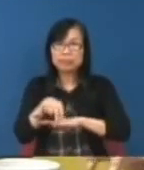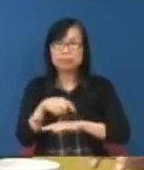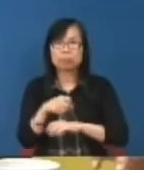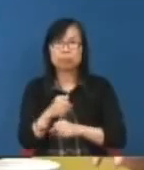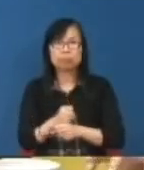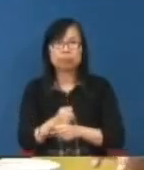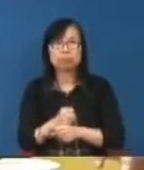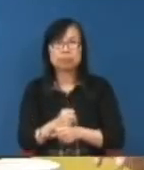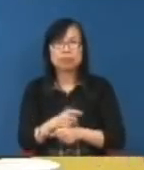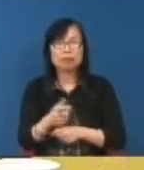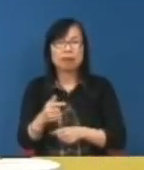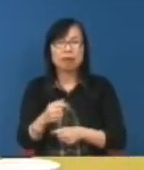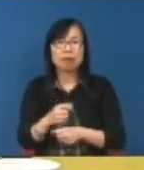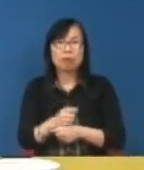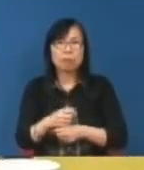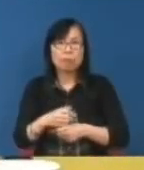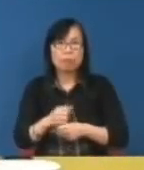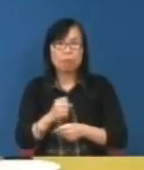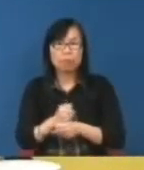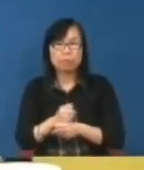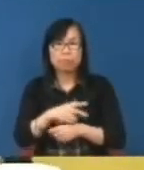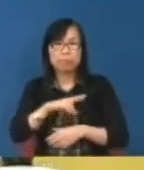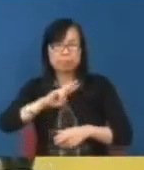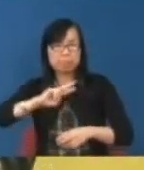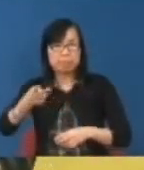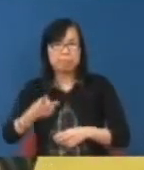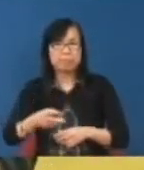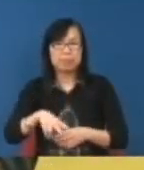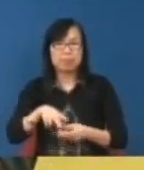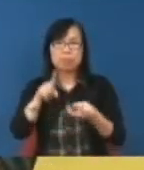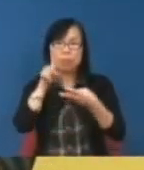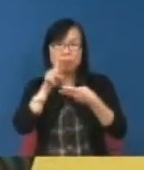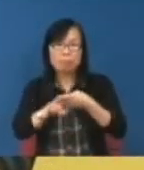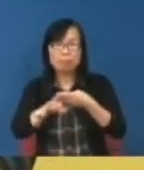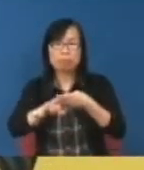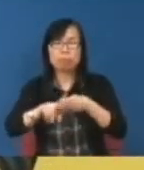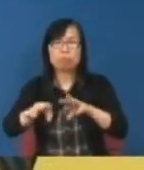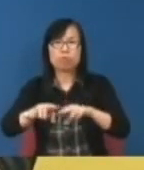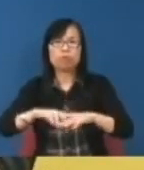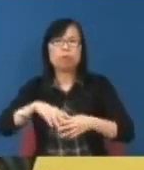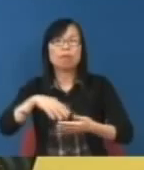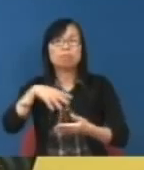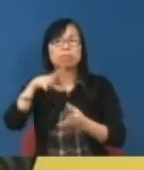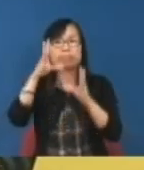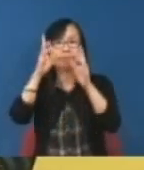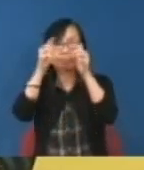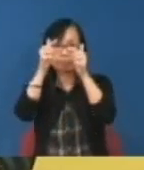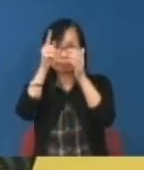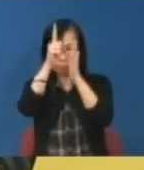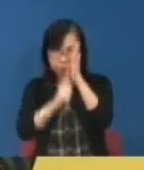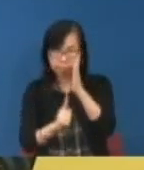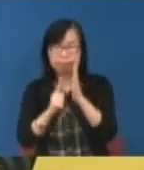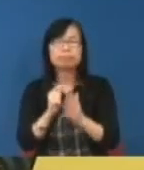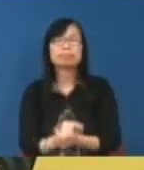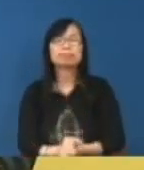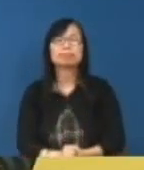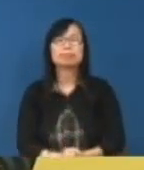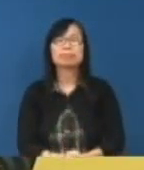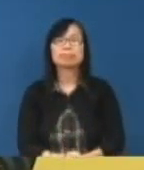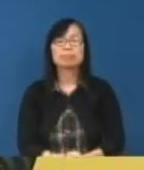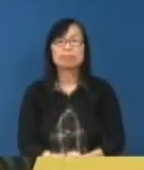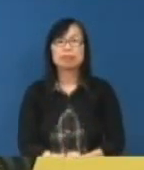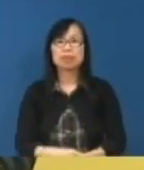啊，真係玩到呢個民主黨殘仔啦，玩到玩鋪勁，到底邊個玩邊個唔知啦。咁就另外